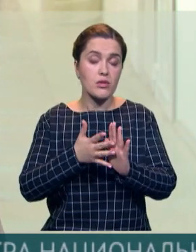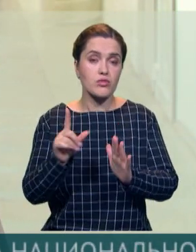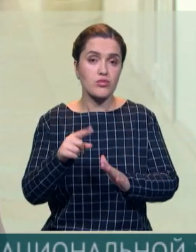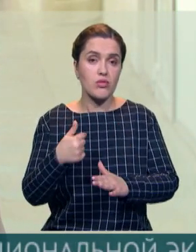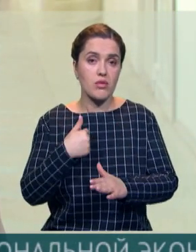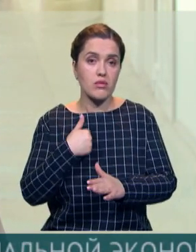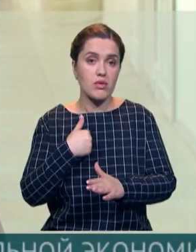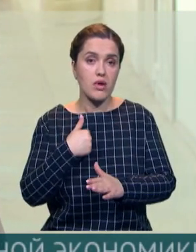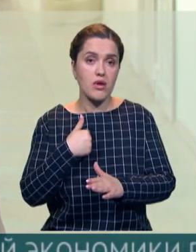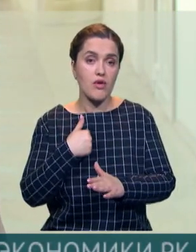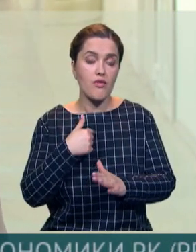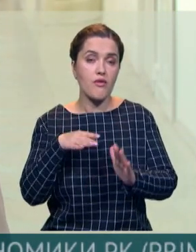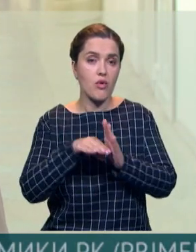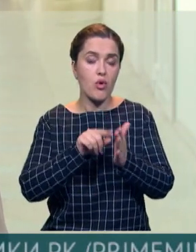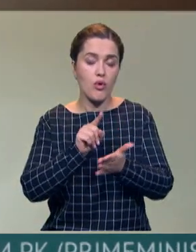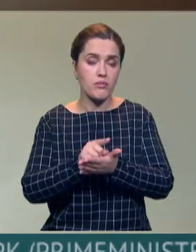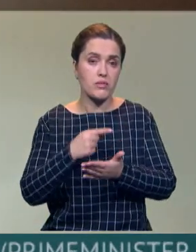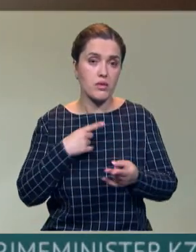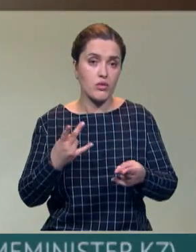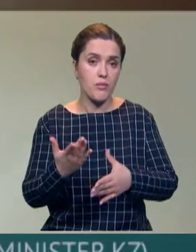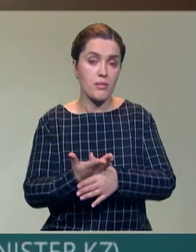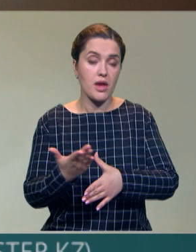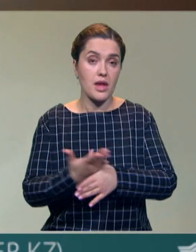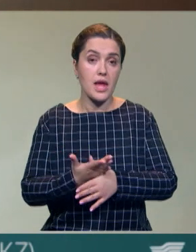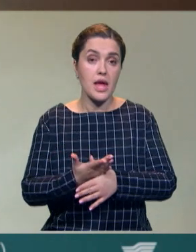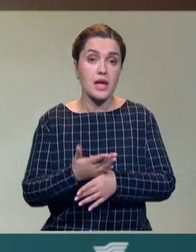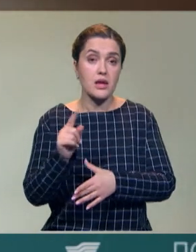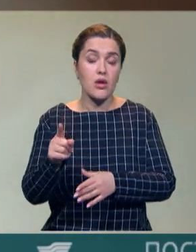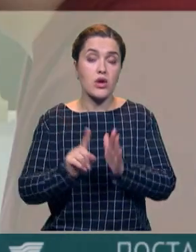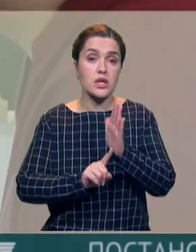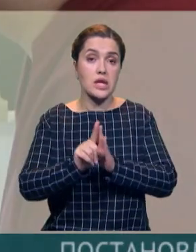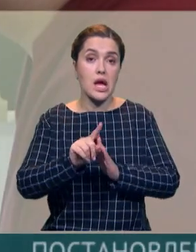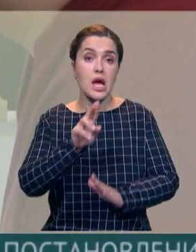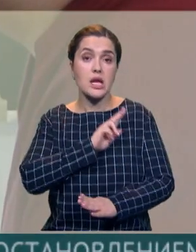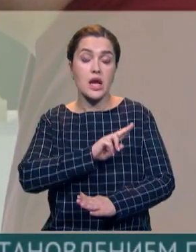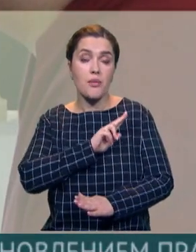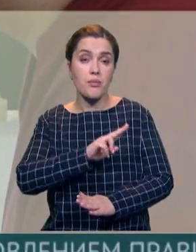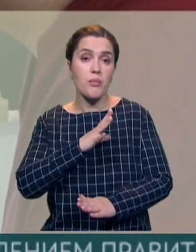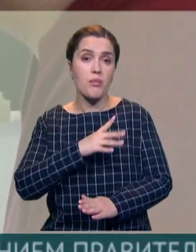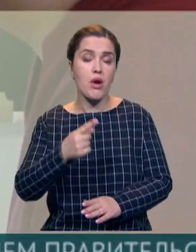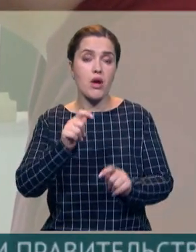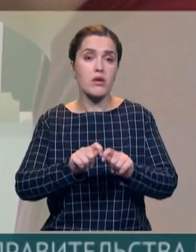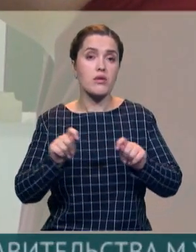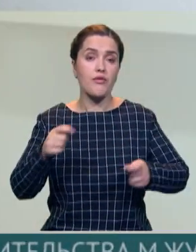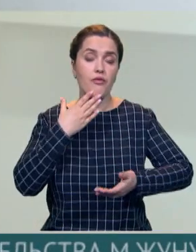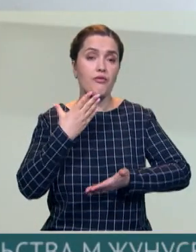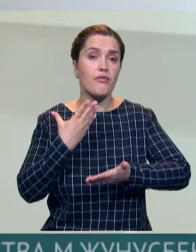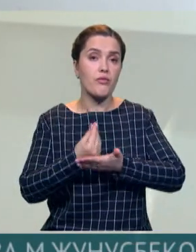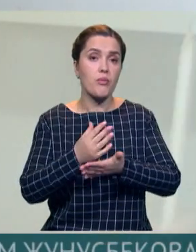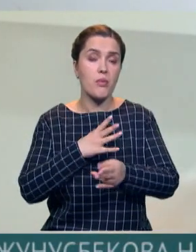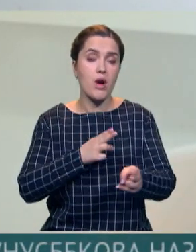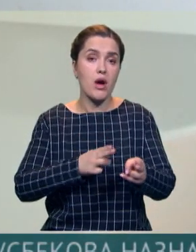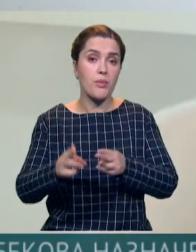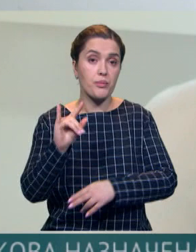что должен быть здесь. Ерлан Рамазанов пришел в медицину, когда только создавалась Отечественная служба неонатальной